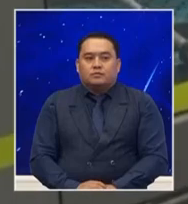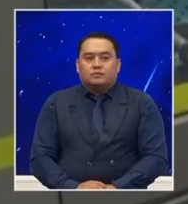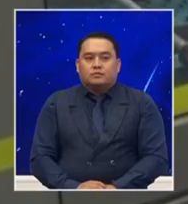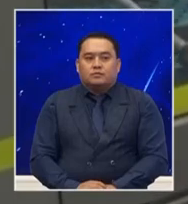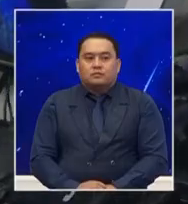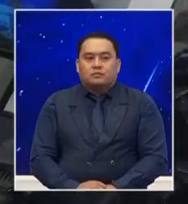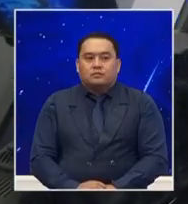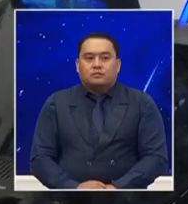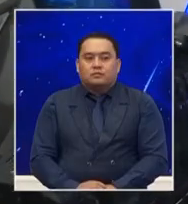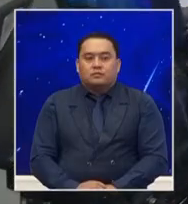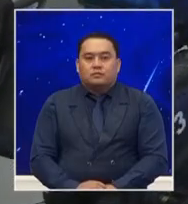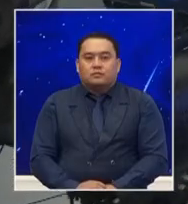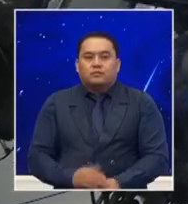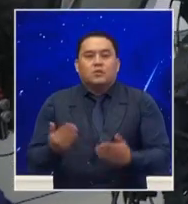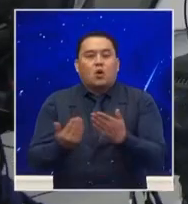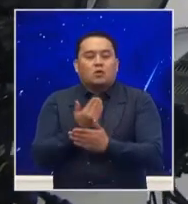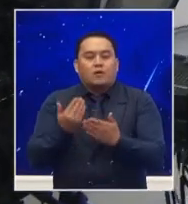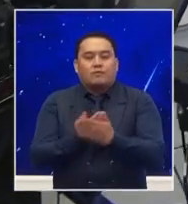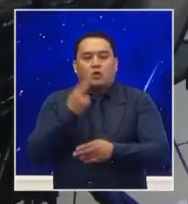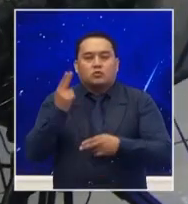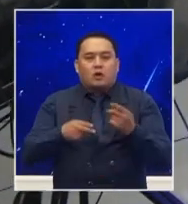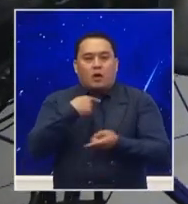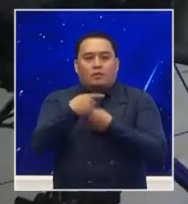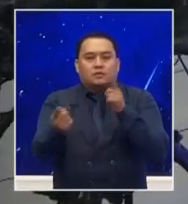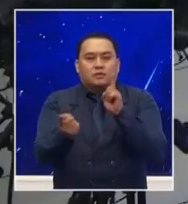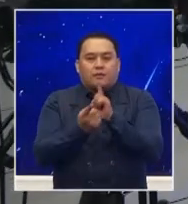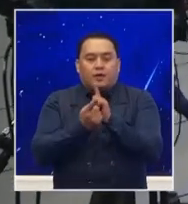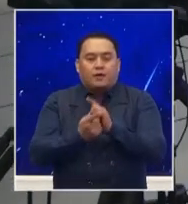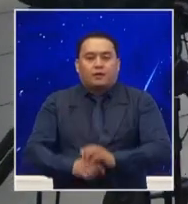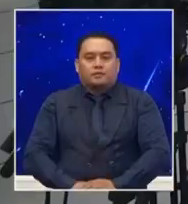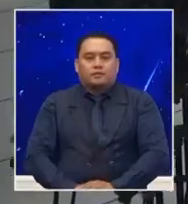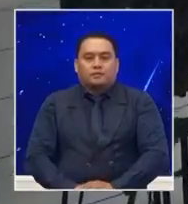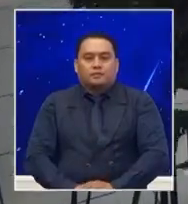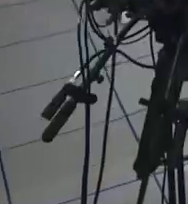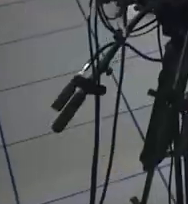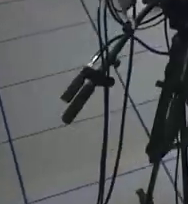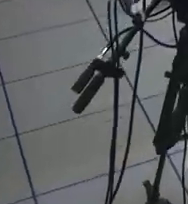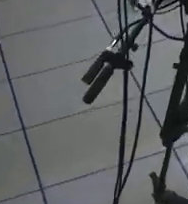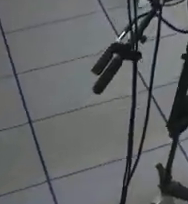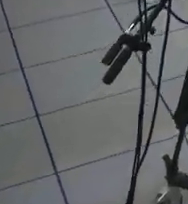И на этом у нас все. Я благодарю за внимание. До свидания.